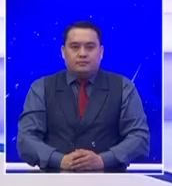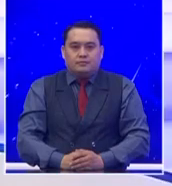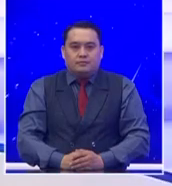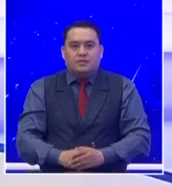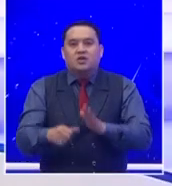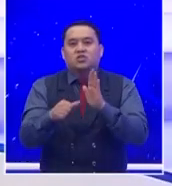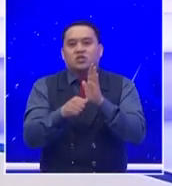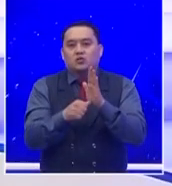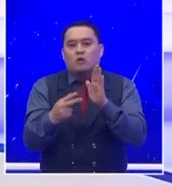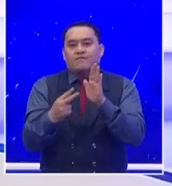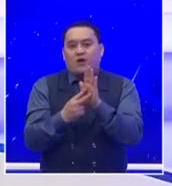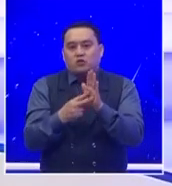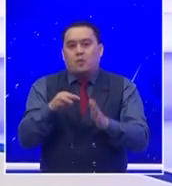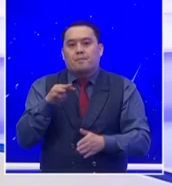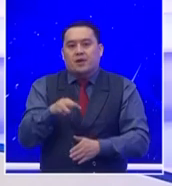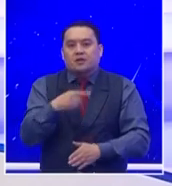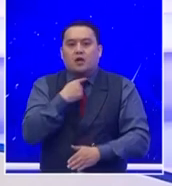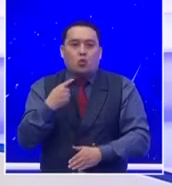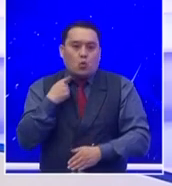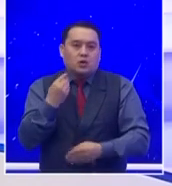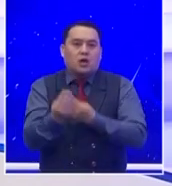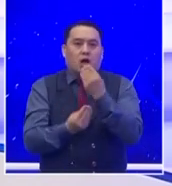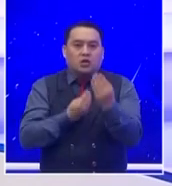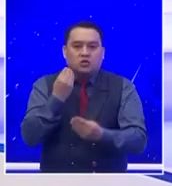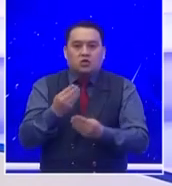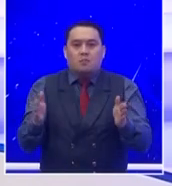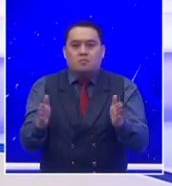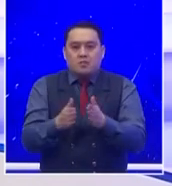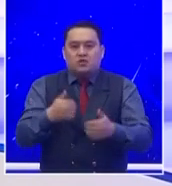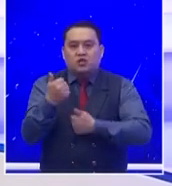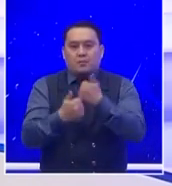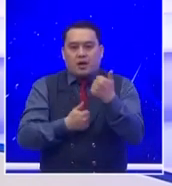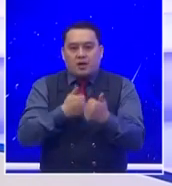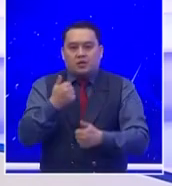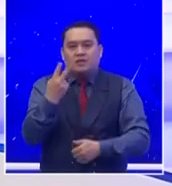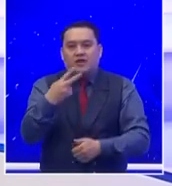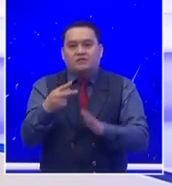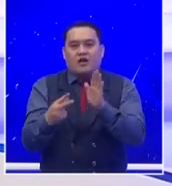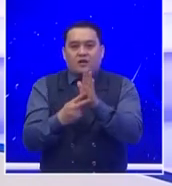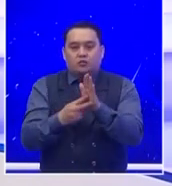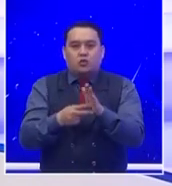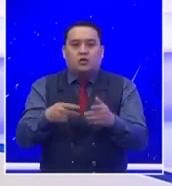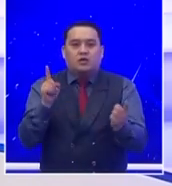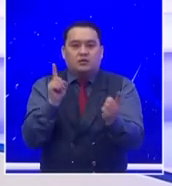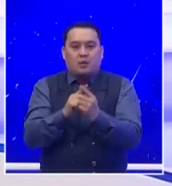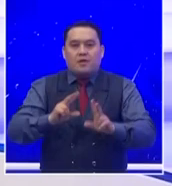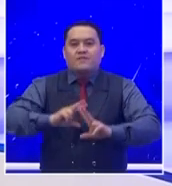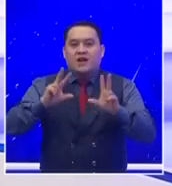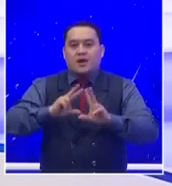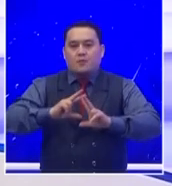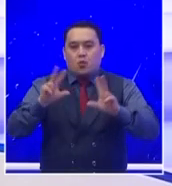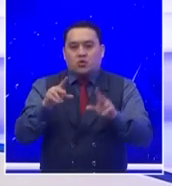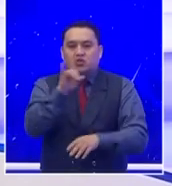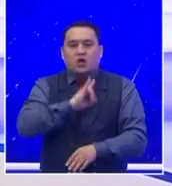6 по 8 марта в тот кургане пройдут игры 4 малого тура 28 чемпионата республики казахстан по волейболу